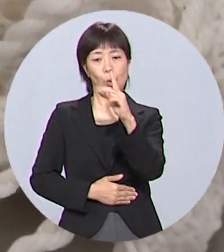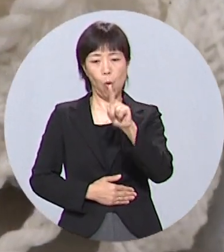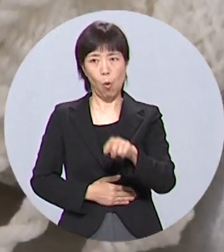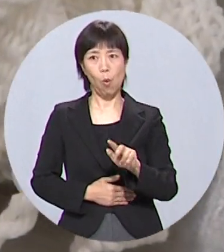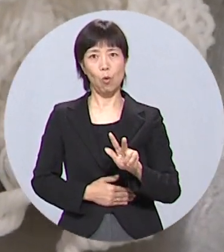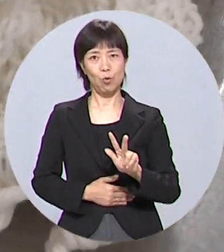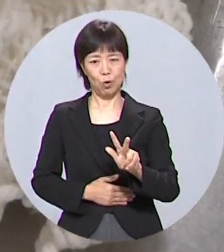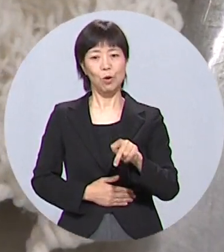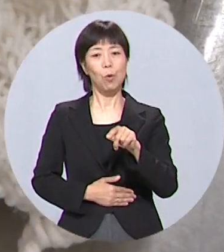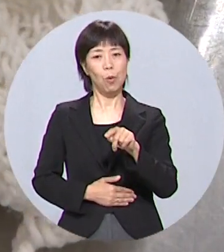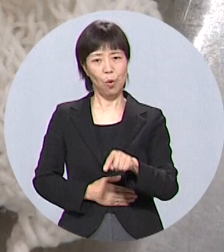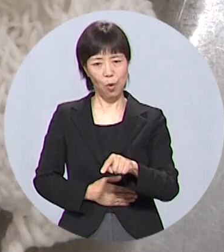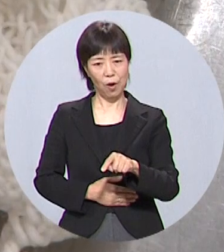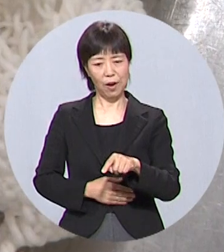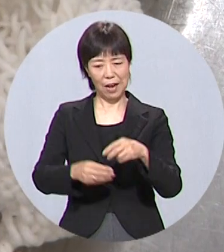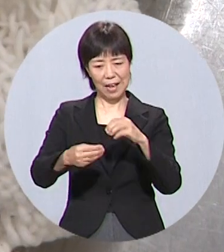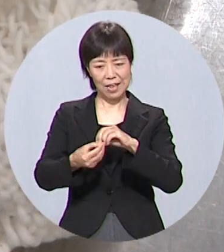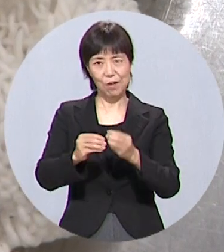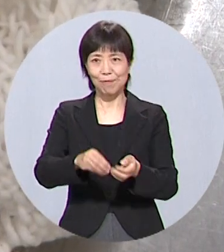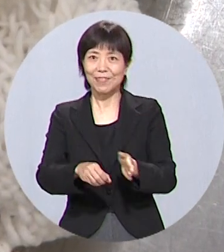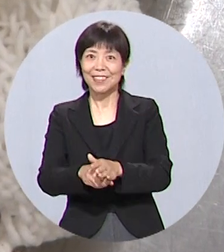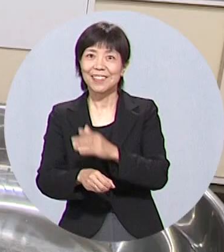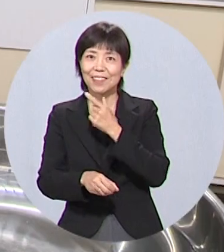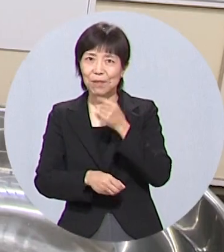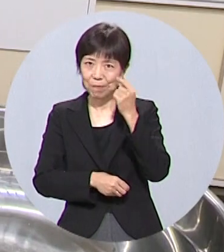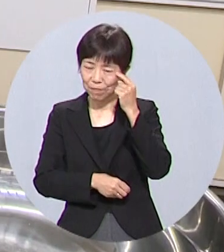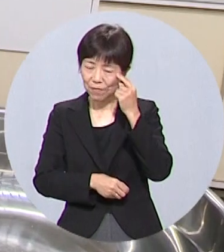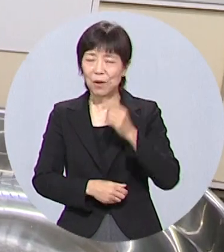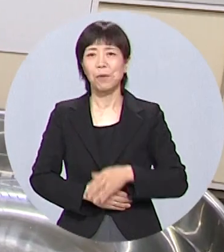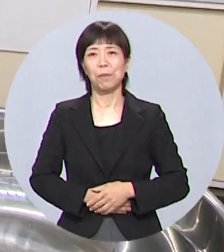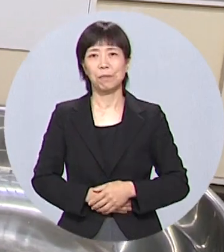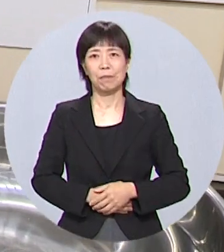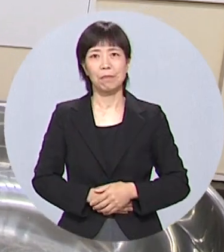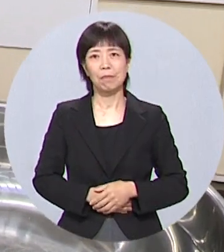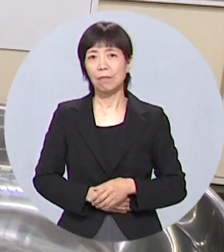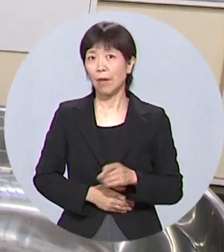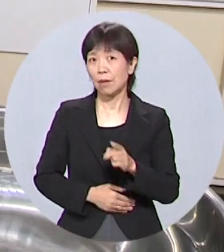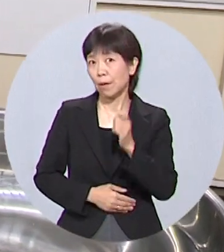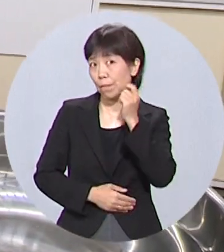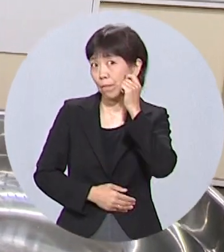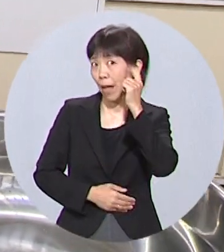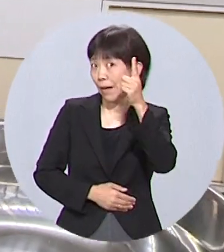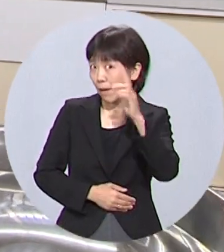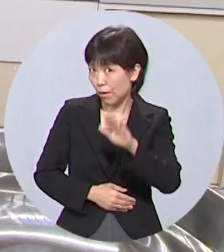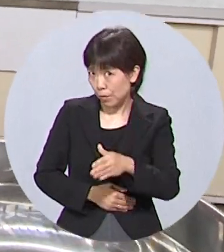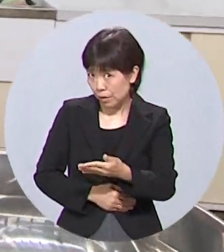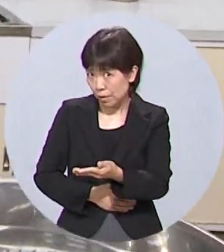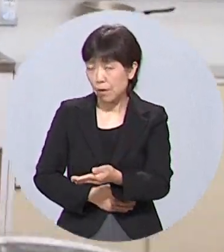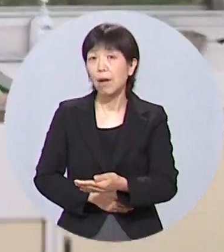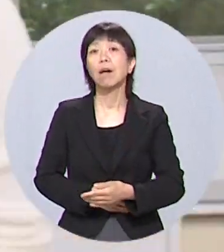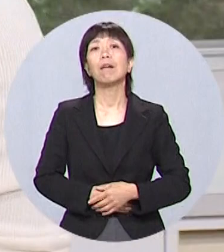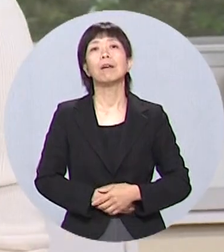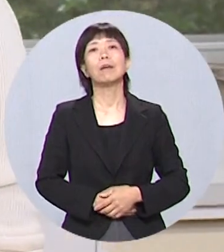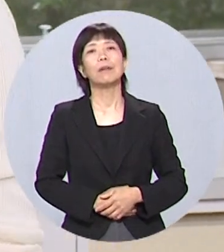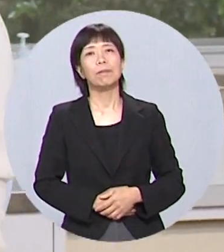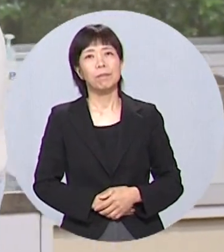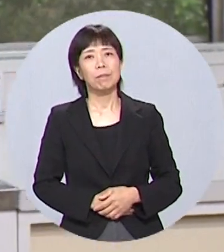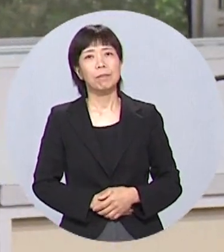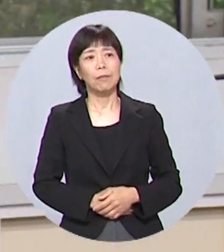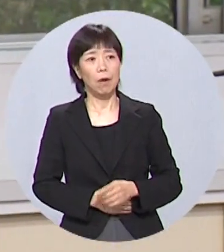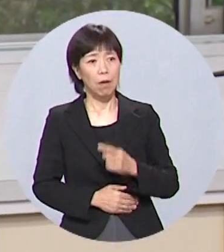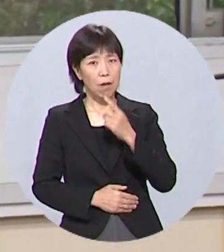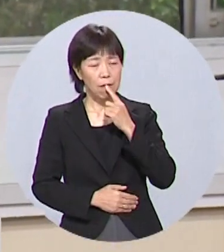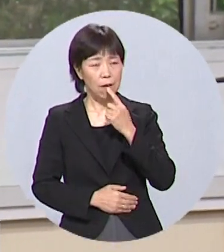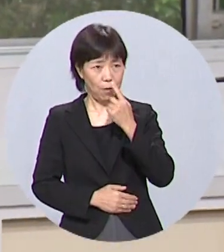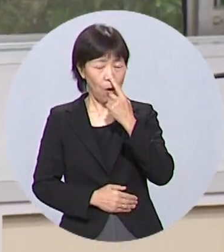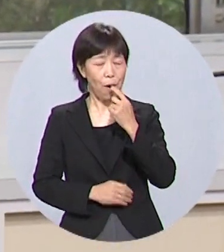を作っていただければありがたいなと思います。なんか柄とかはいかがですか？ 柄とかでき